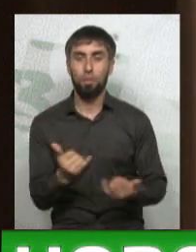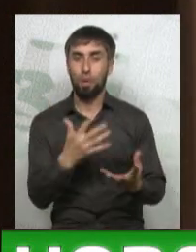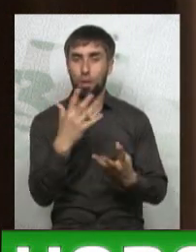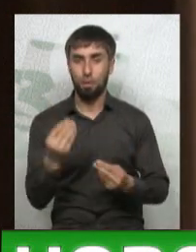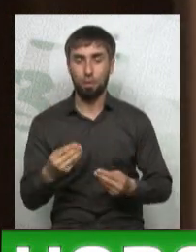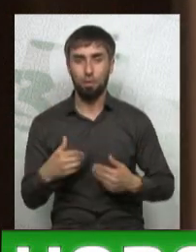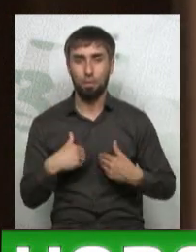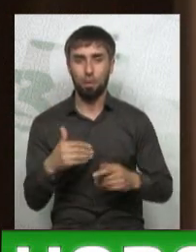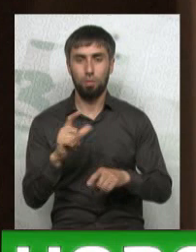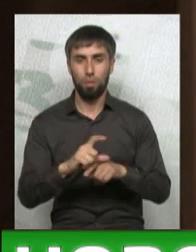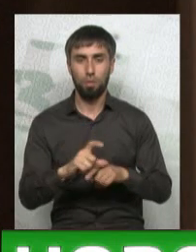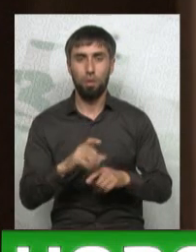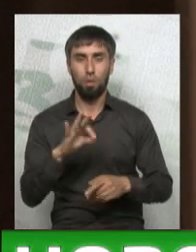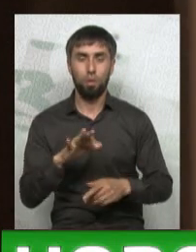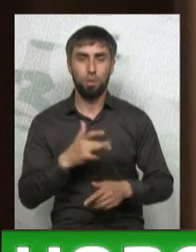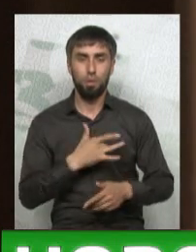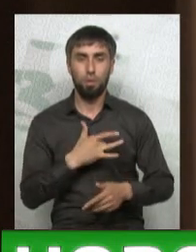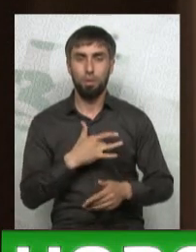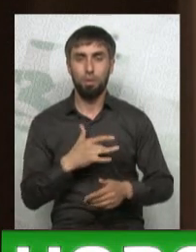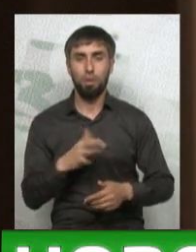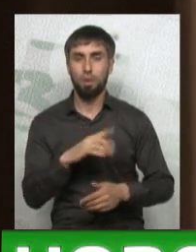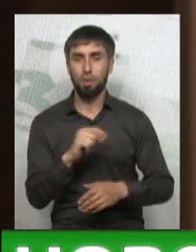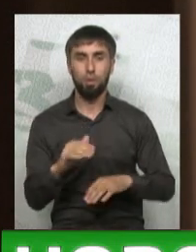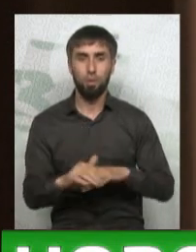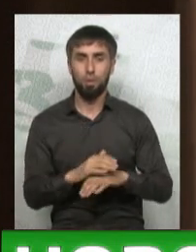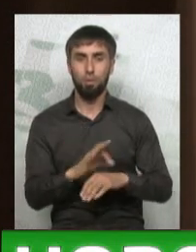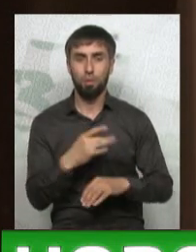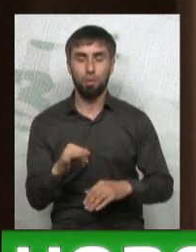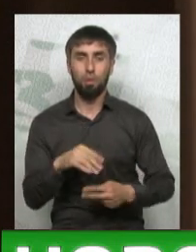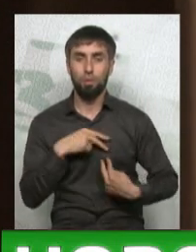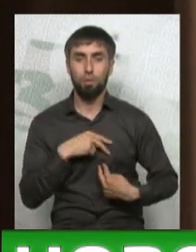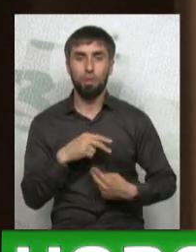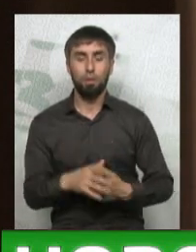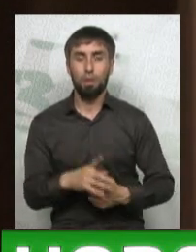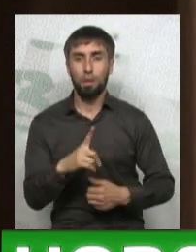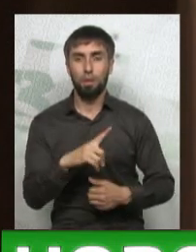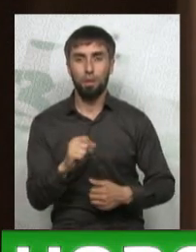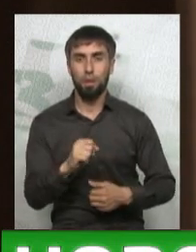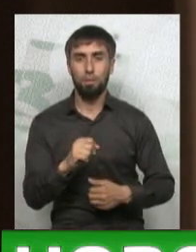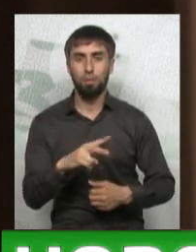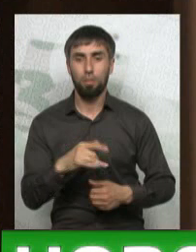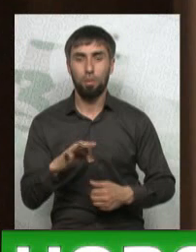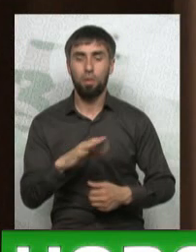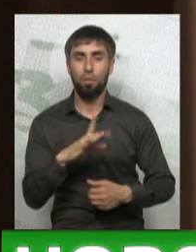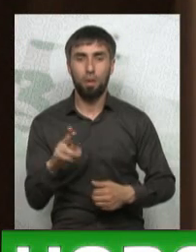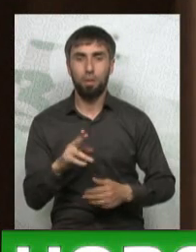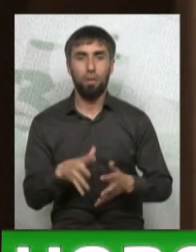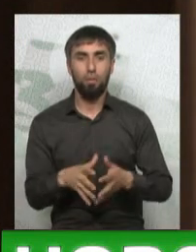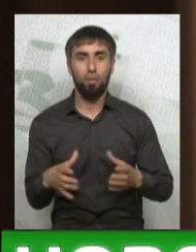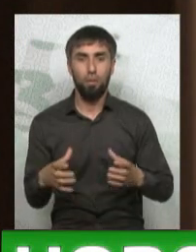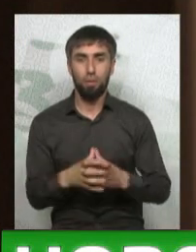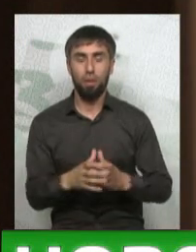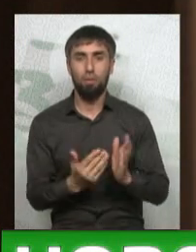слова искренней благодарности за добросовестный подвижнический труд на благо Ингушетии, за вклад в формирование